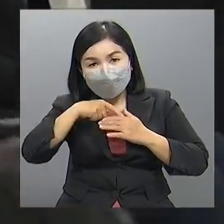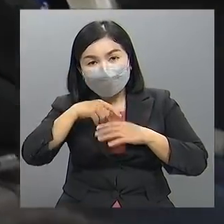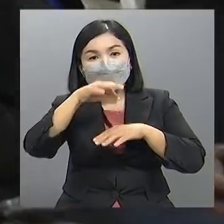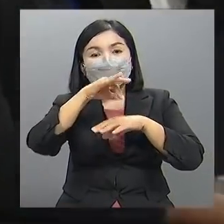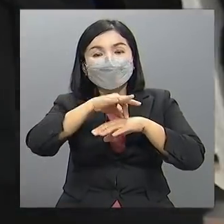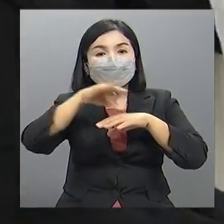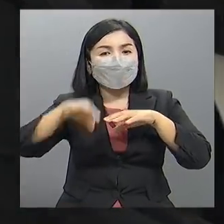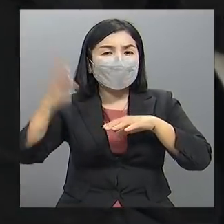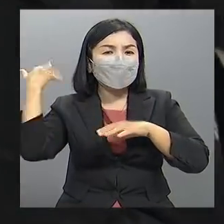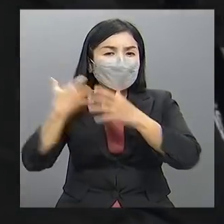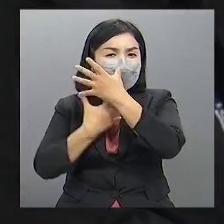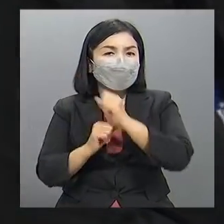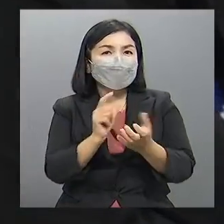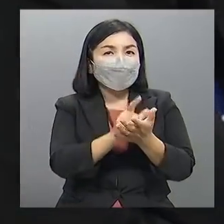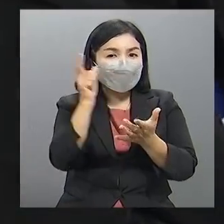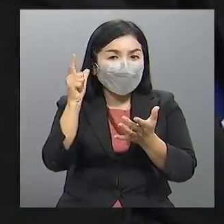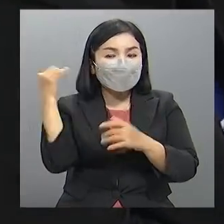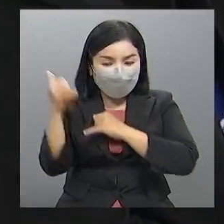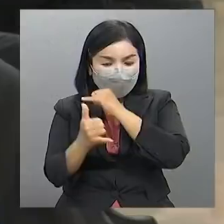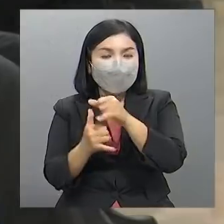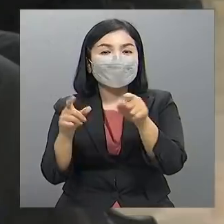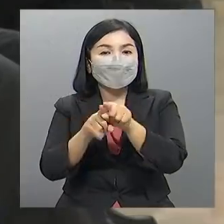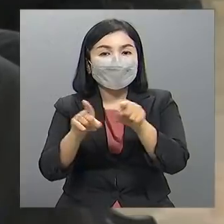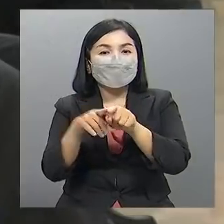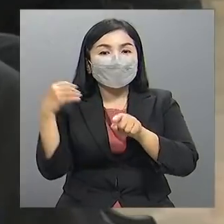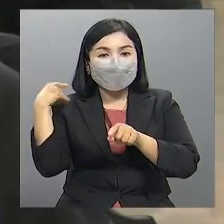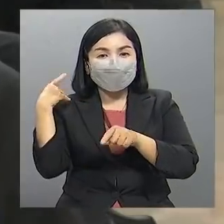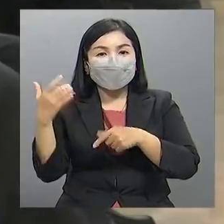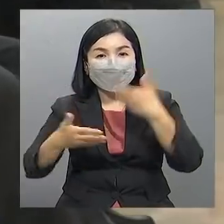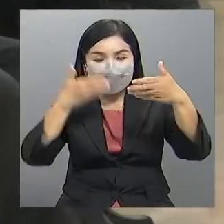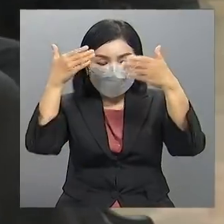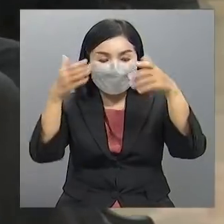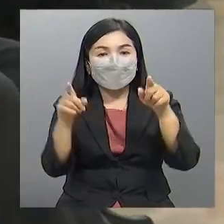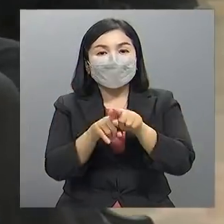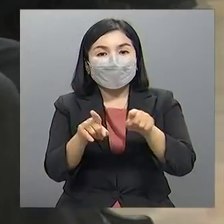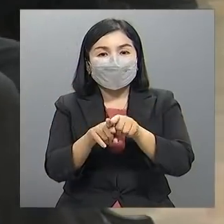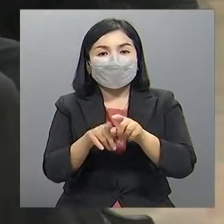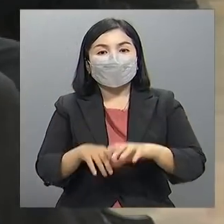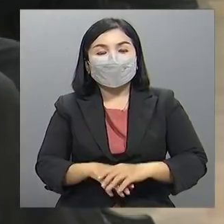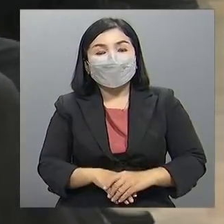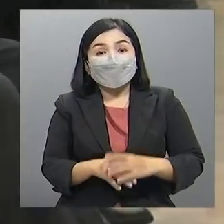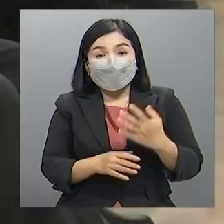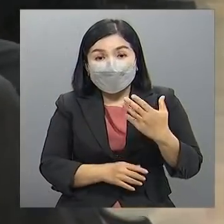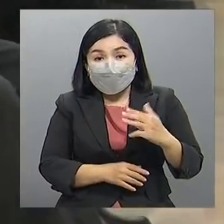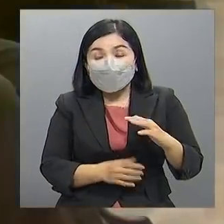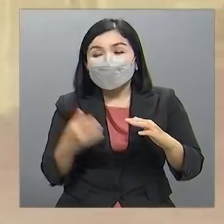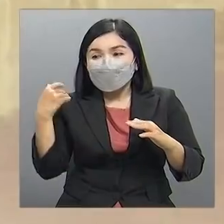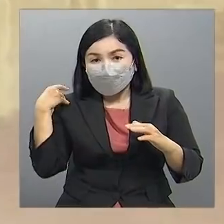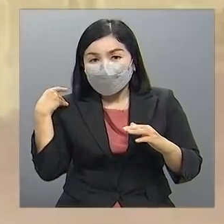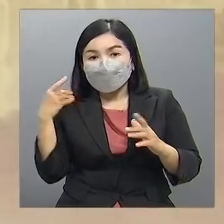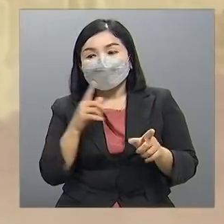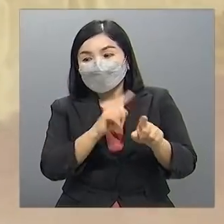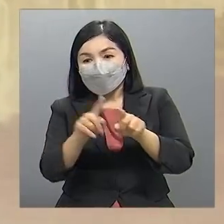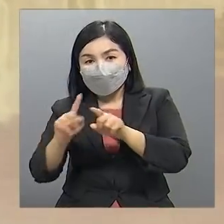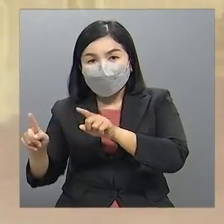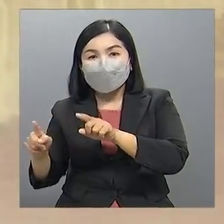พิ่งลาออกจากพักไปเมื่อไม่กี่วันก่อนก็เข้าร่วมงานกับร้อยเอกธรรมนัสด้วยนอกจากนี้นะคะยังมีภาคเอกชนที่มาร่วมแสดงความยิน